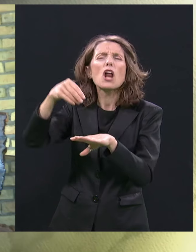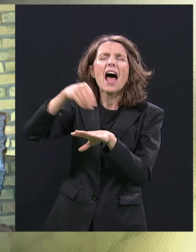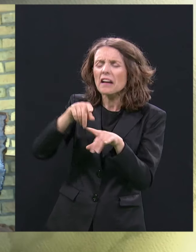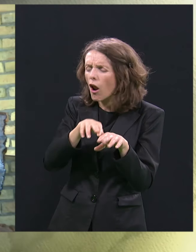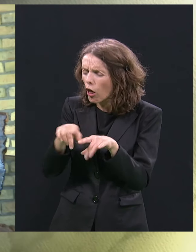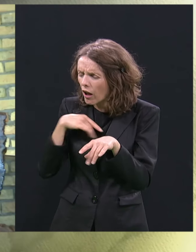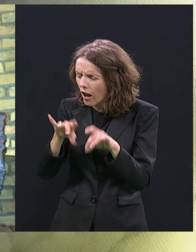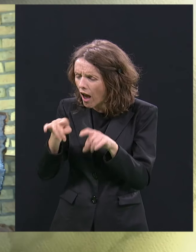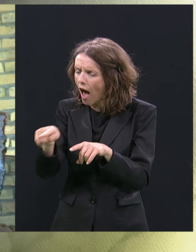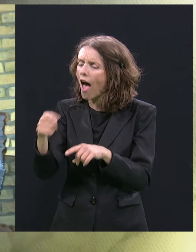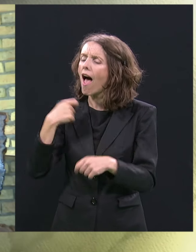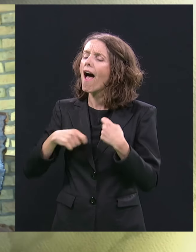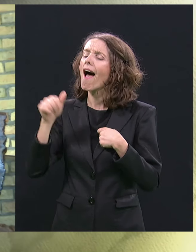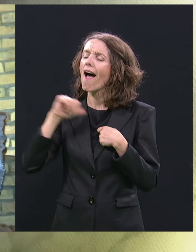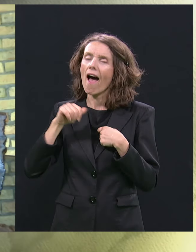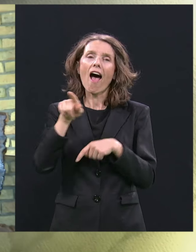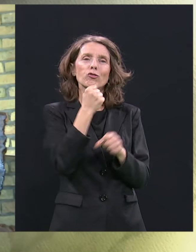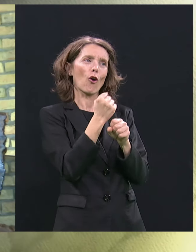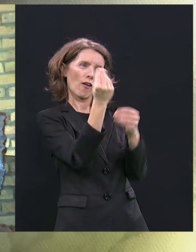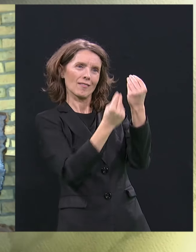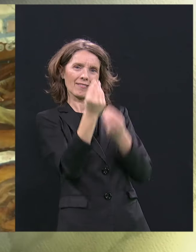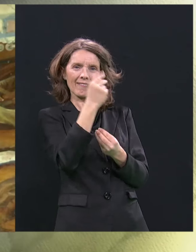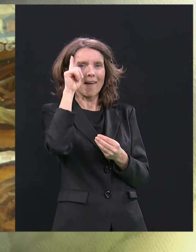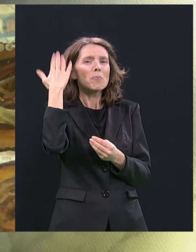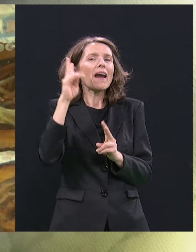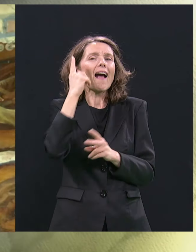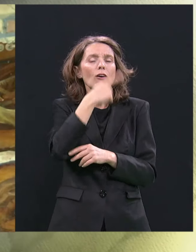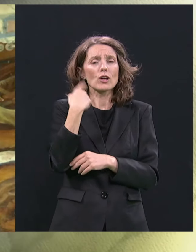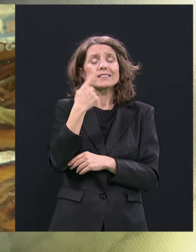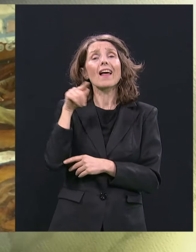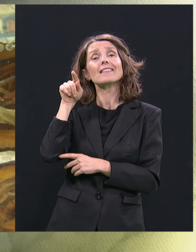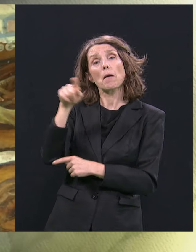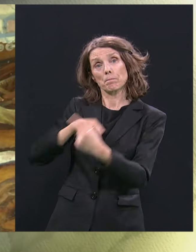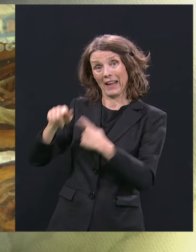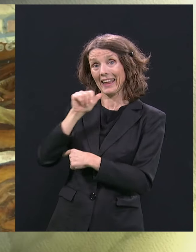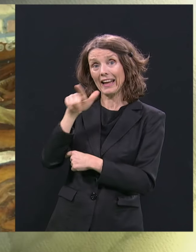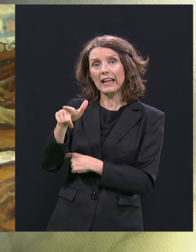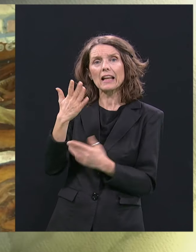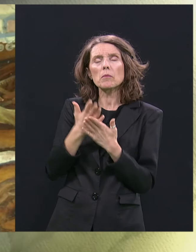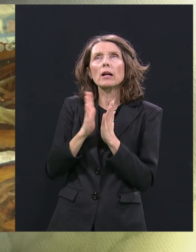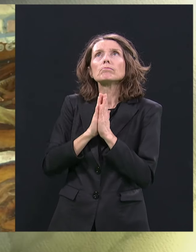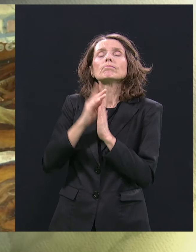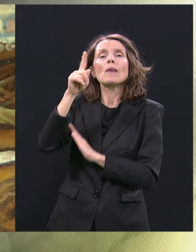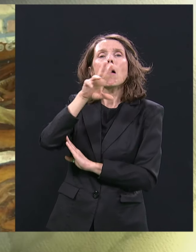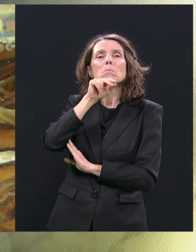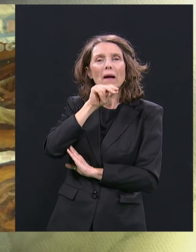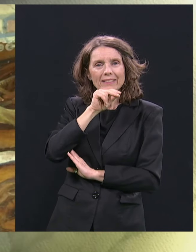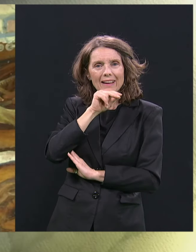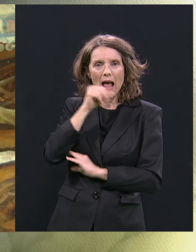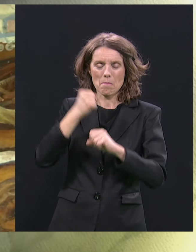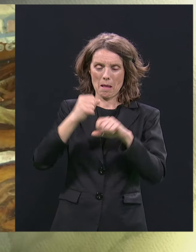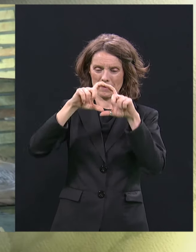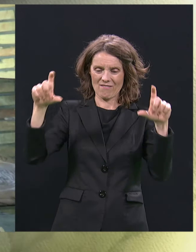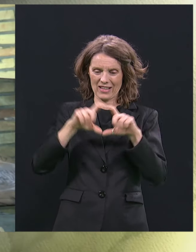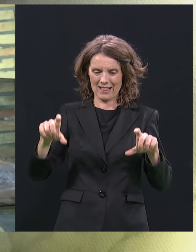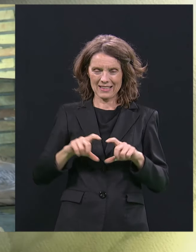patku, prvi ti narodi. Gore smo oslikali grad iz pačije perspektive.